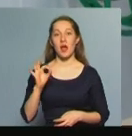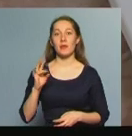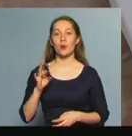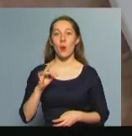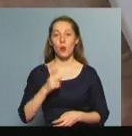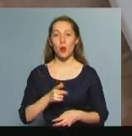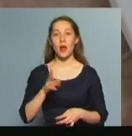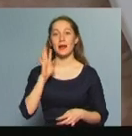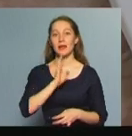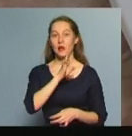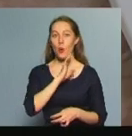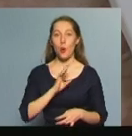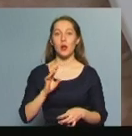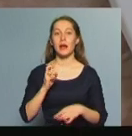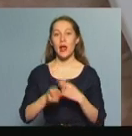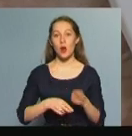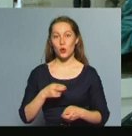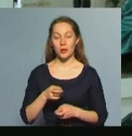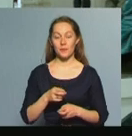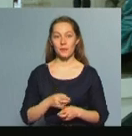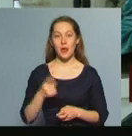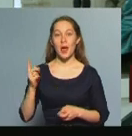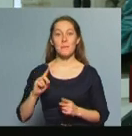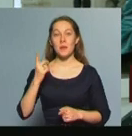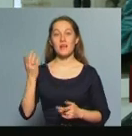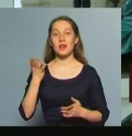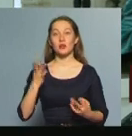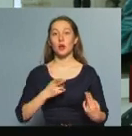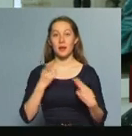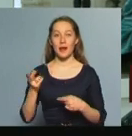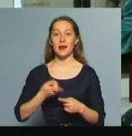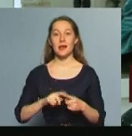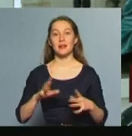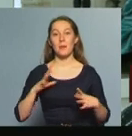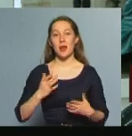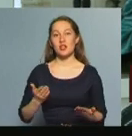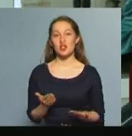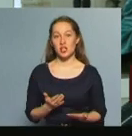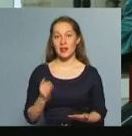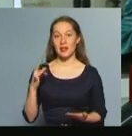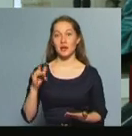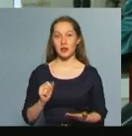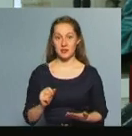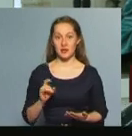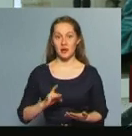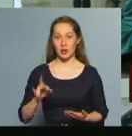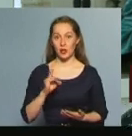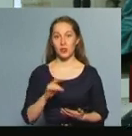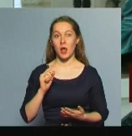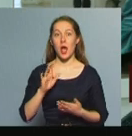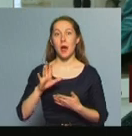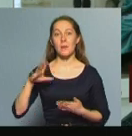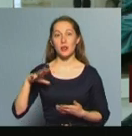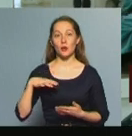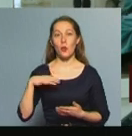хирурги, гинекологи. Первый поток, который был, это были жители, конечно, Игринского района. А вот уже далее приходили молодые,